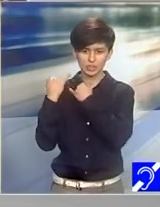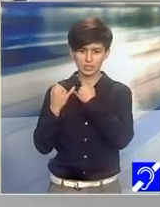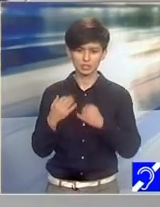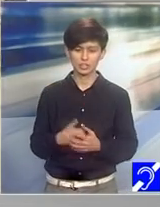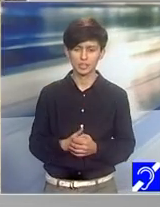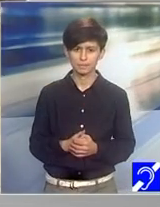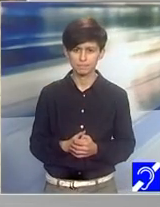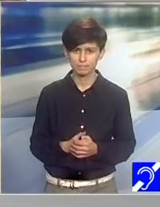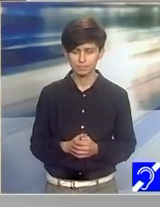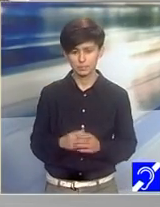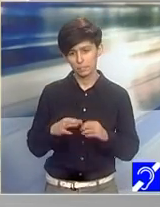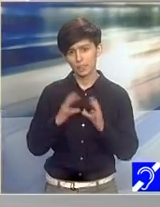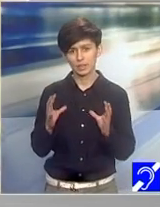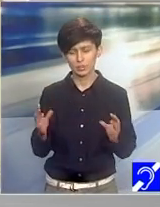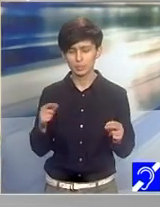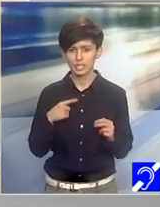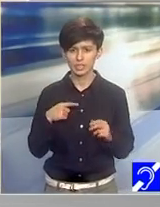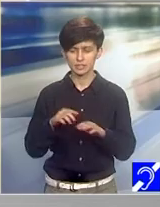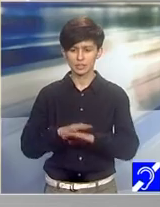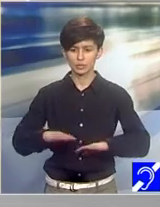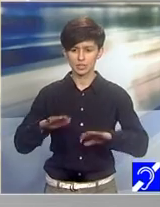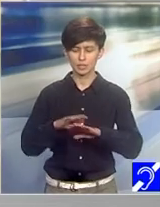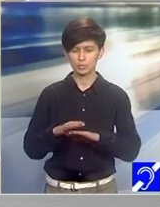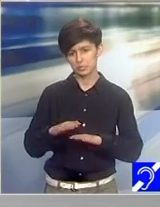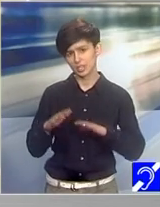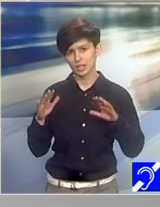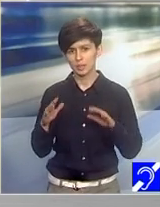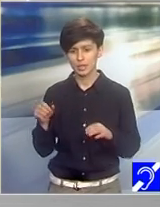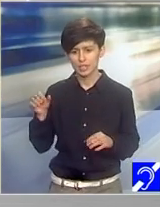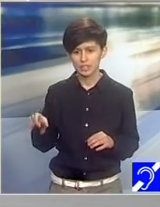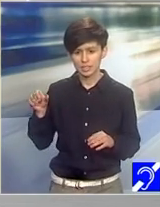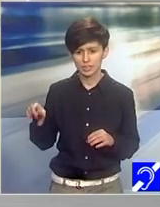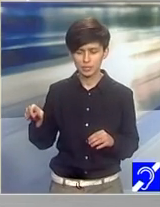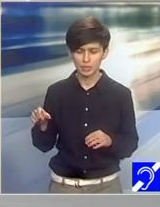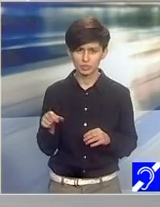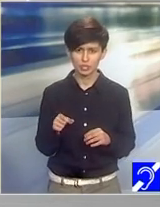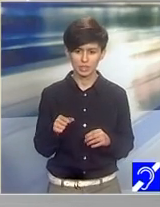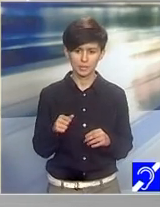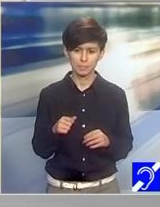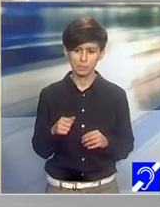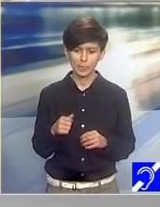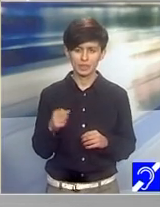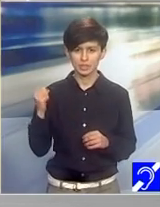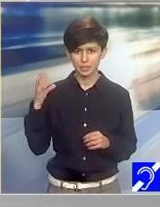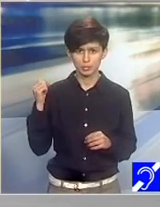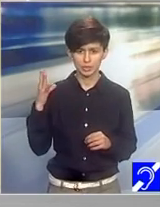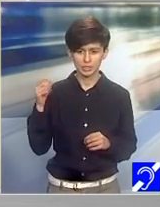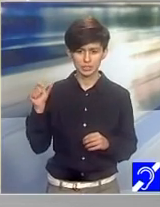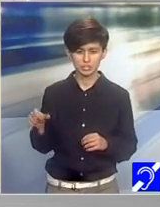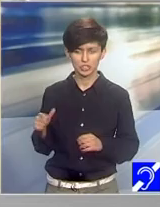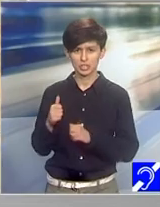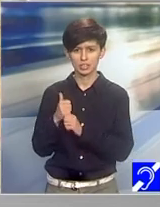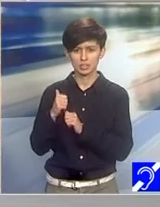destul de larg, de elite culturale, de elite administrative, militare, politice.